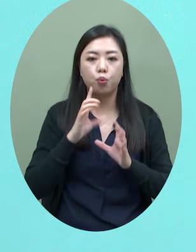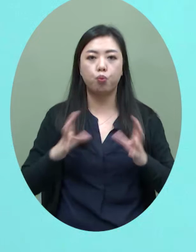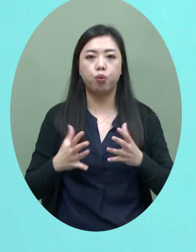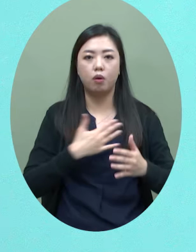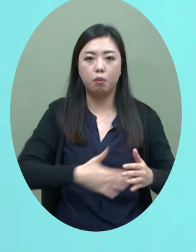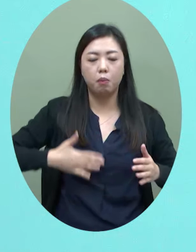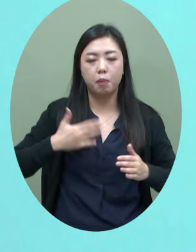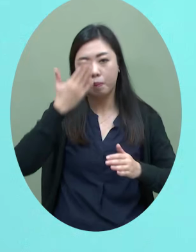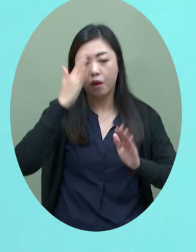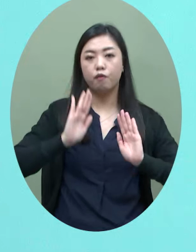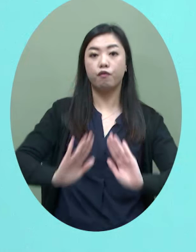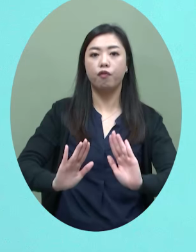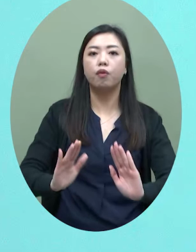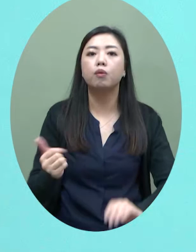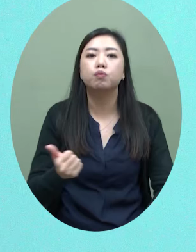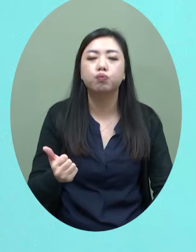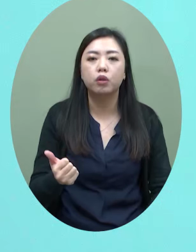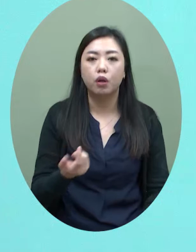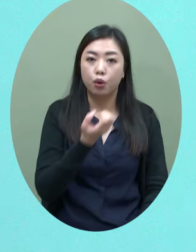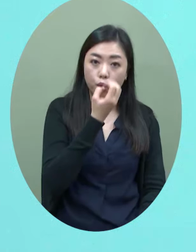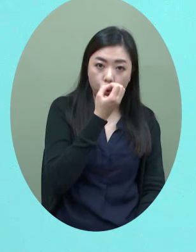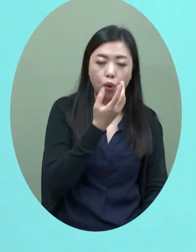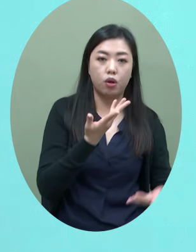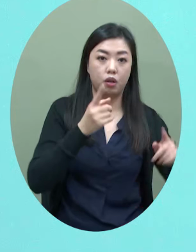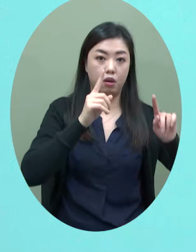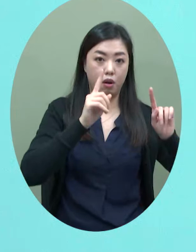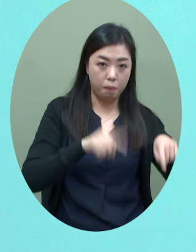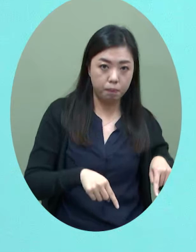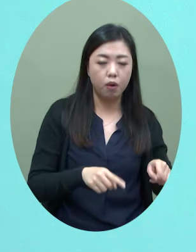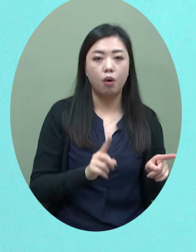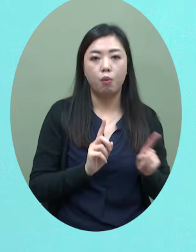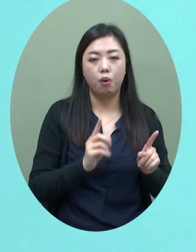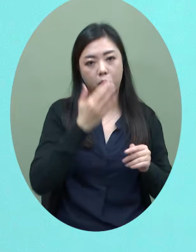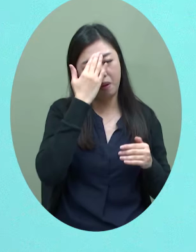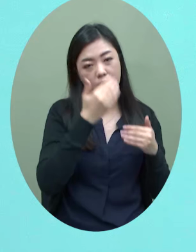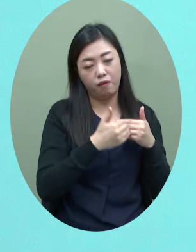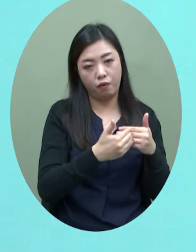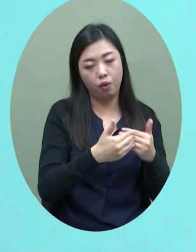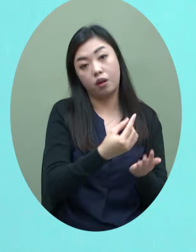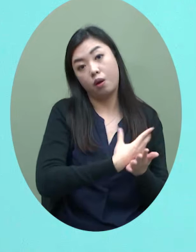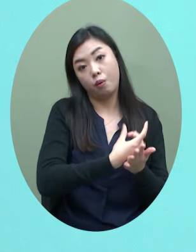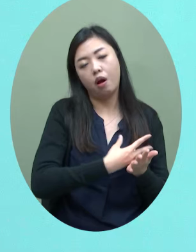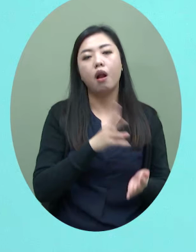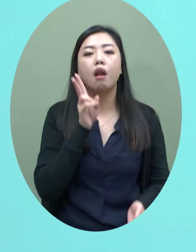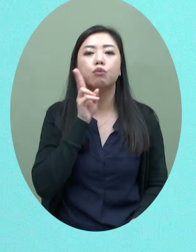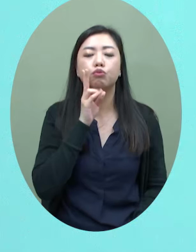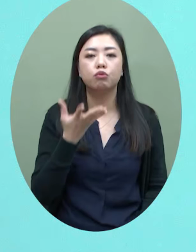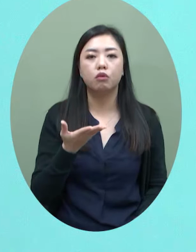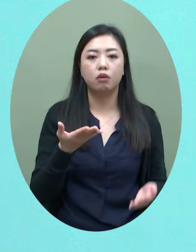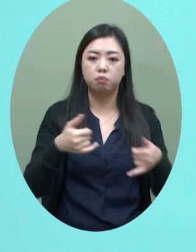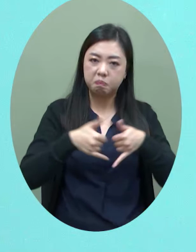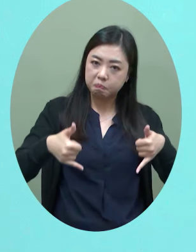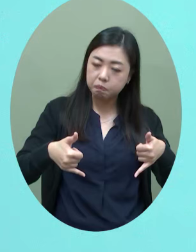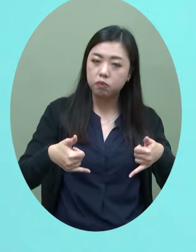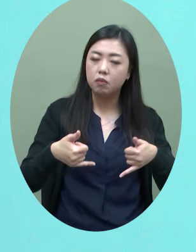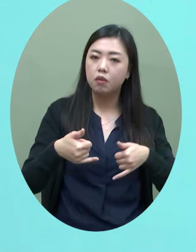免疫。咁就無論喺本地而家實行緊嘅防疫嘅措施，例如好多社交距離嘅